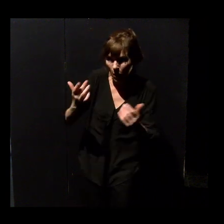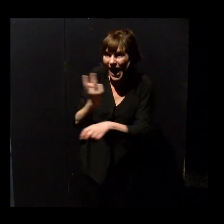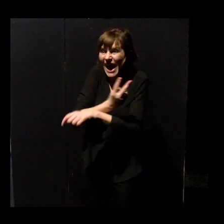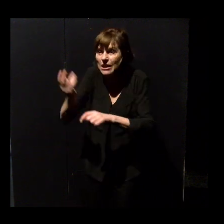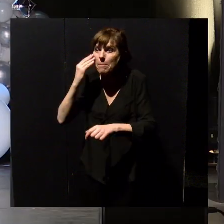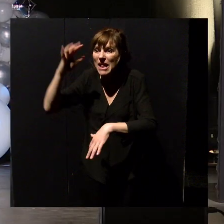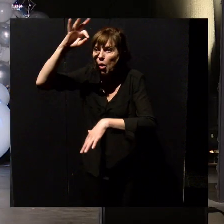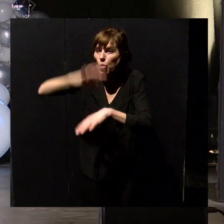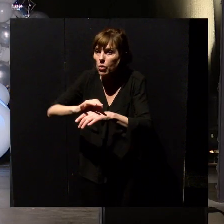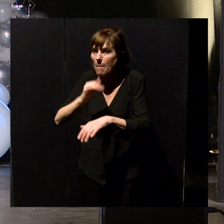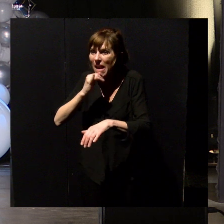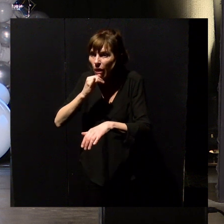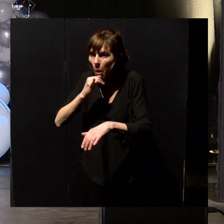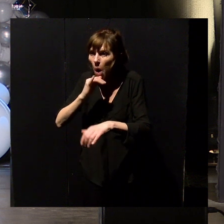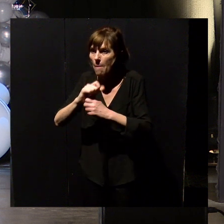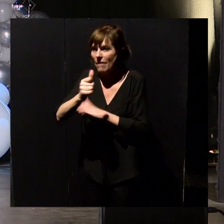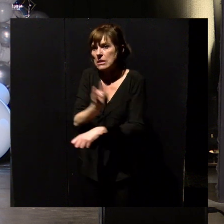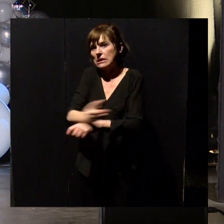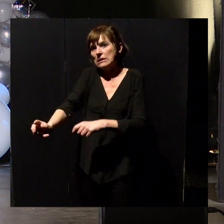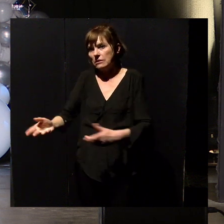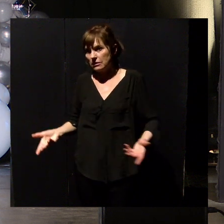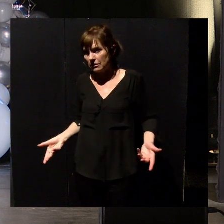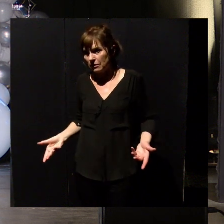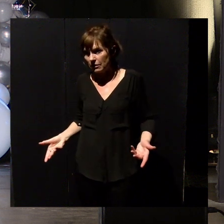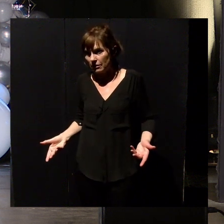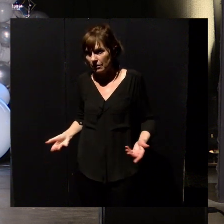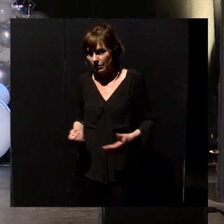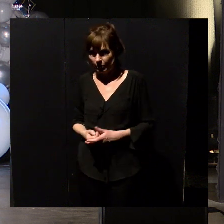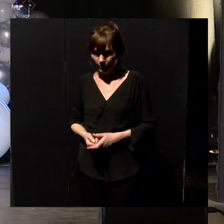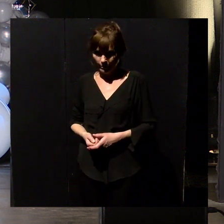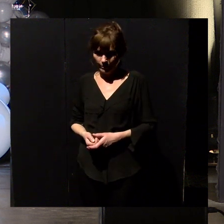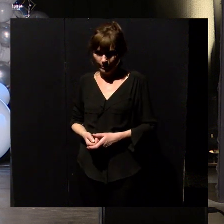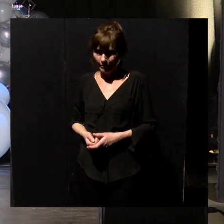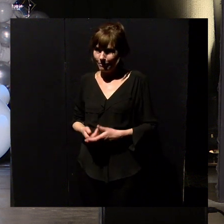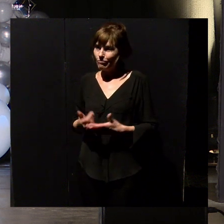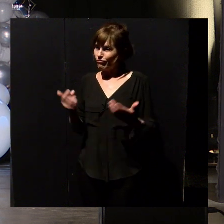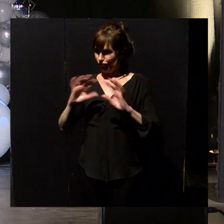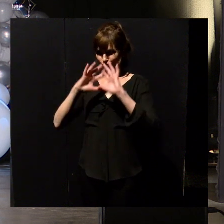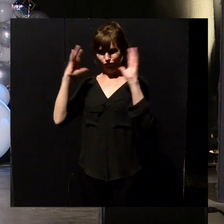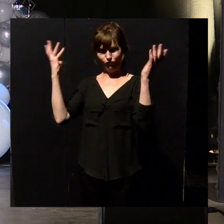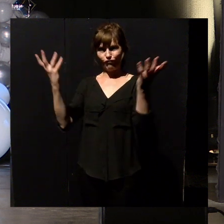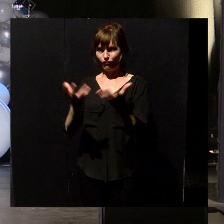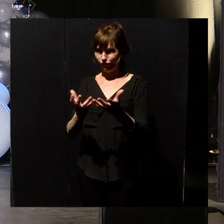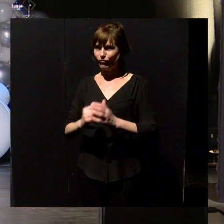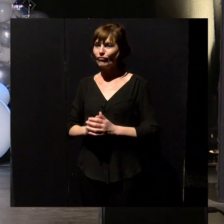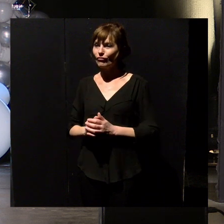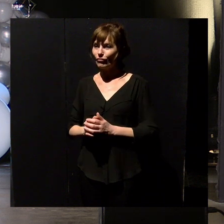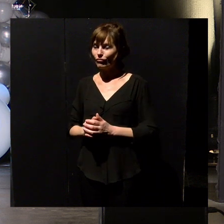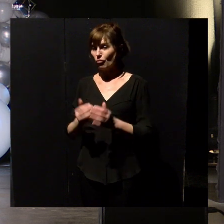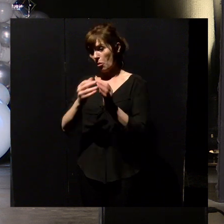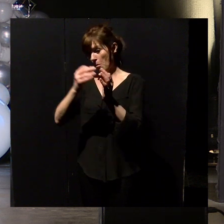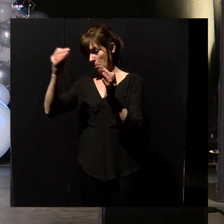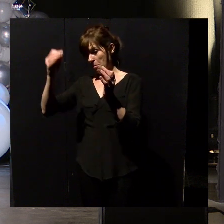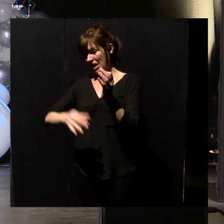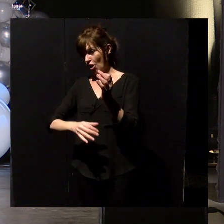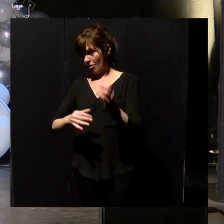les touche. Bien. Donc maintenant qu'on a fait ce que je vous ai expliqué ça, et qu'on a fait le bilan, il